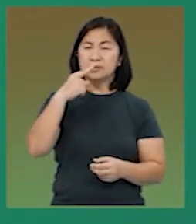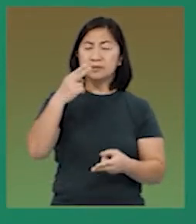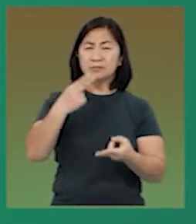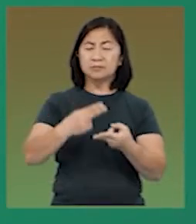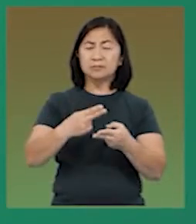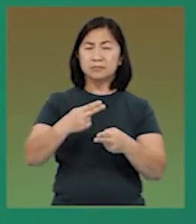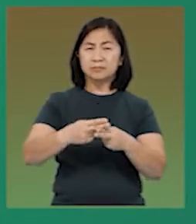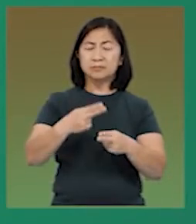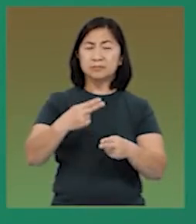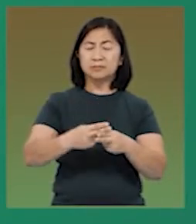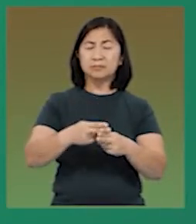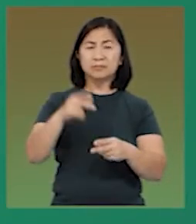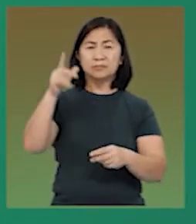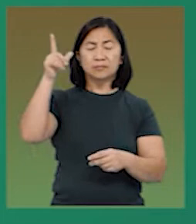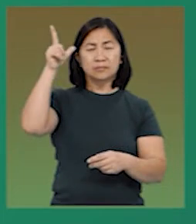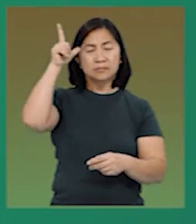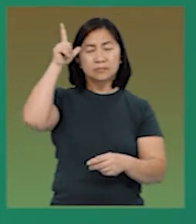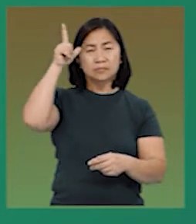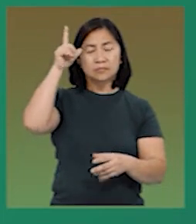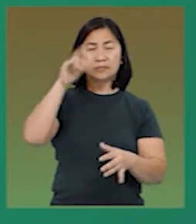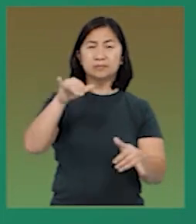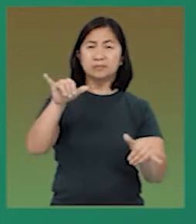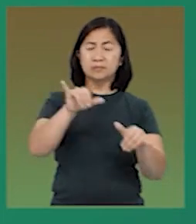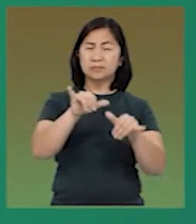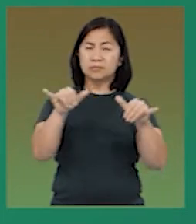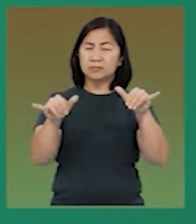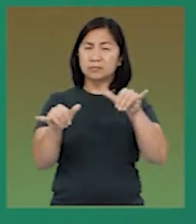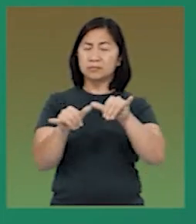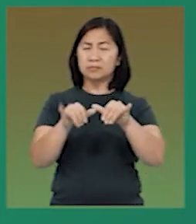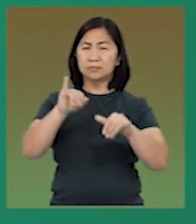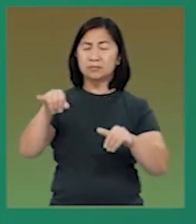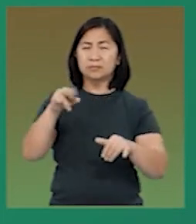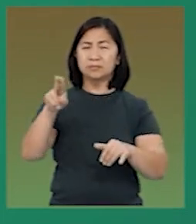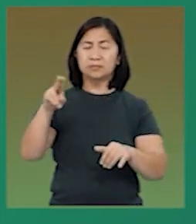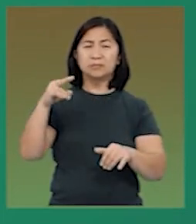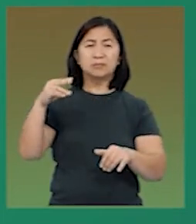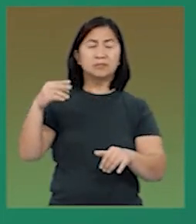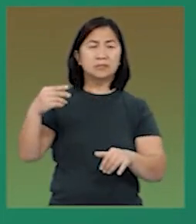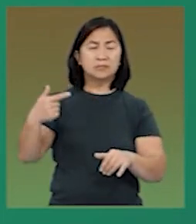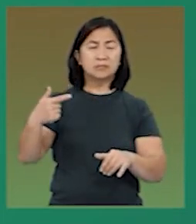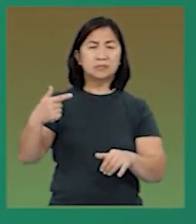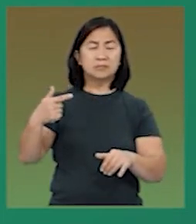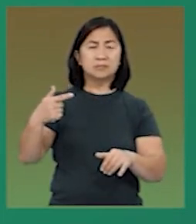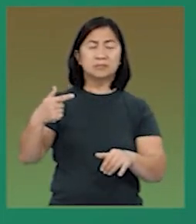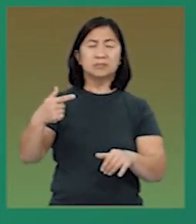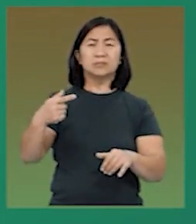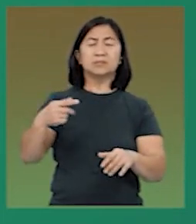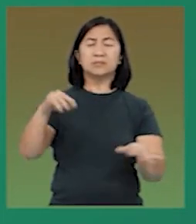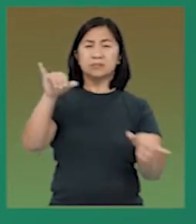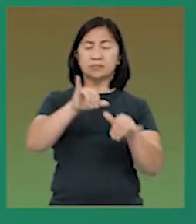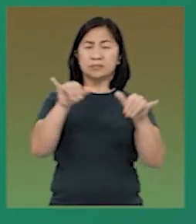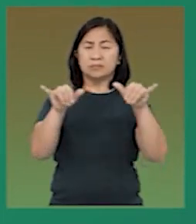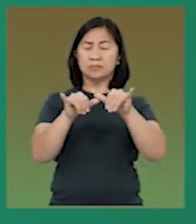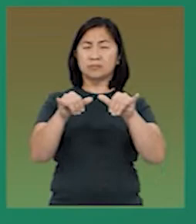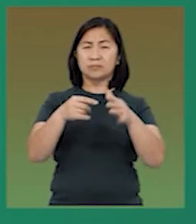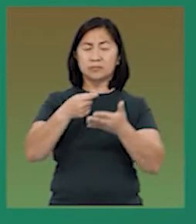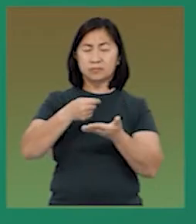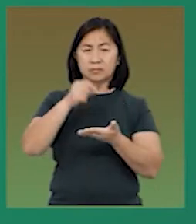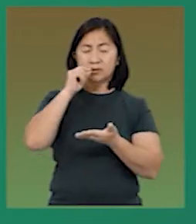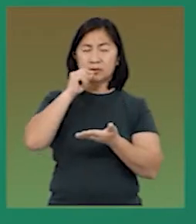Banggitin nga ang ngalan ng mga ito, Lino. Measuring jug, measuring cup, at